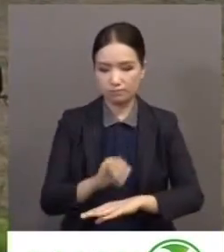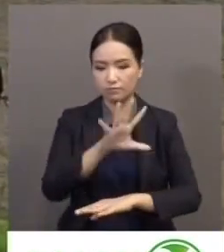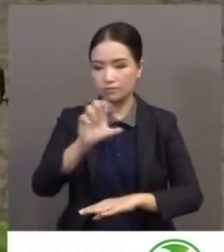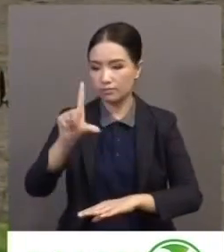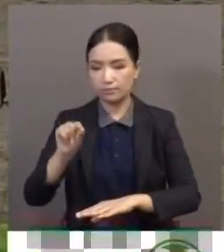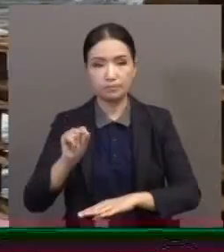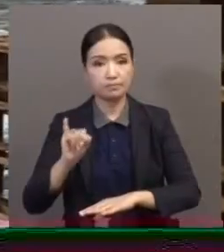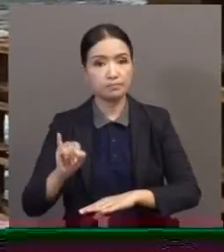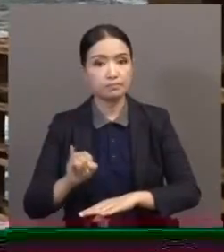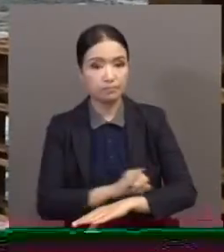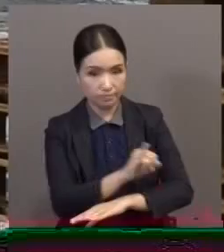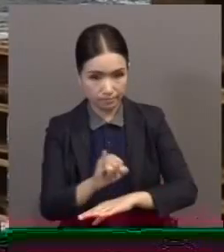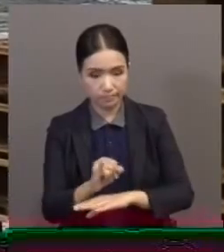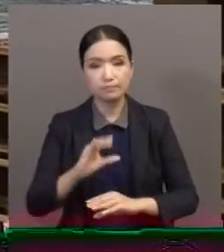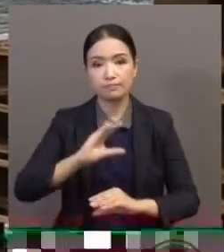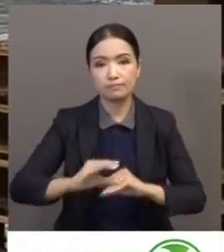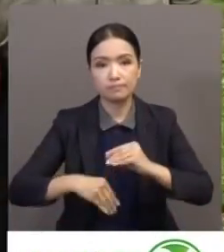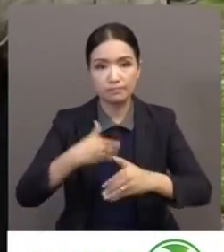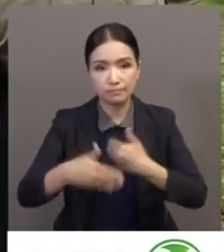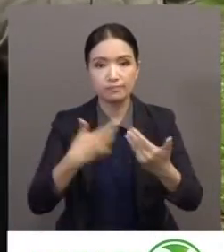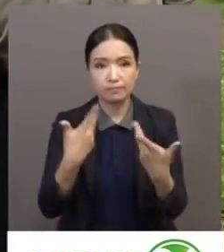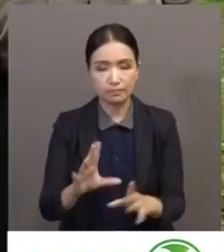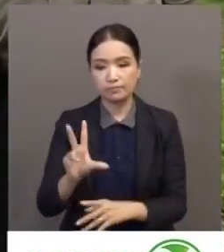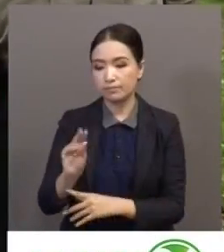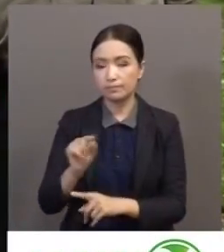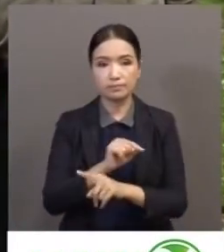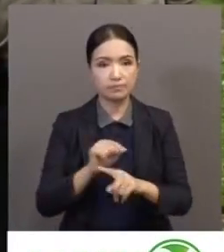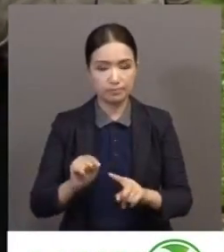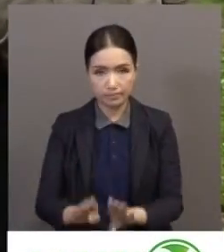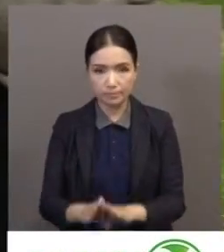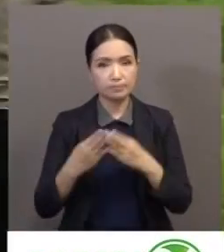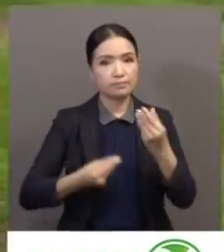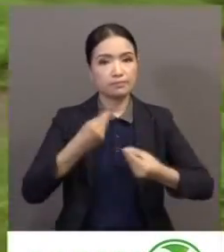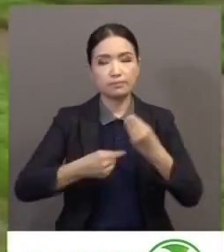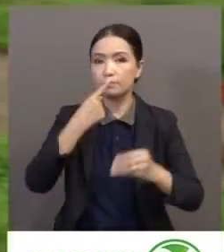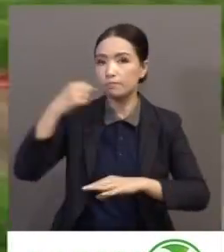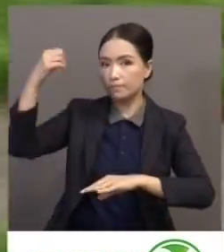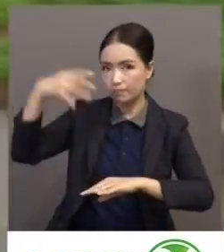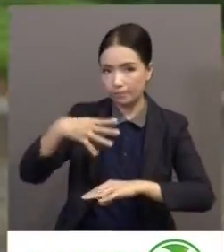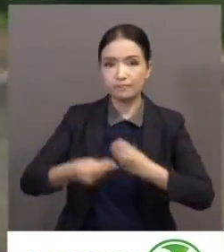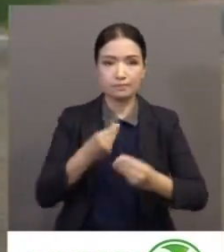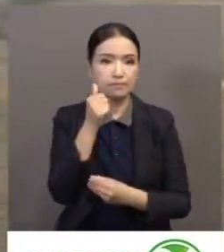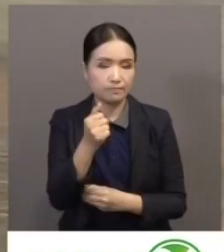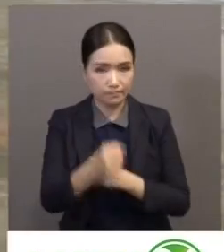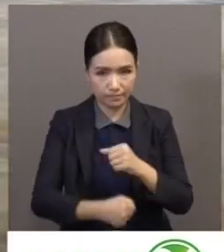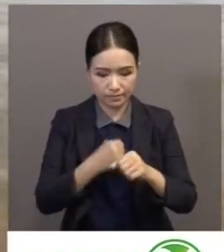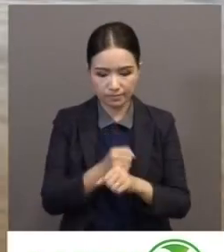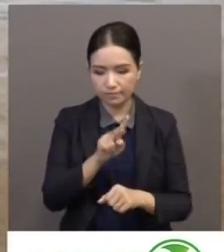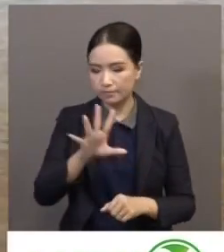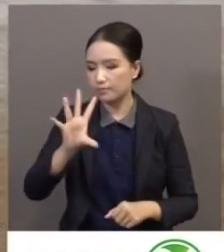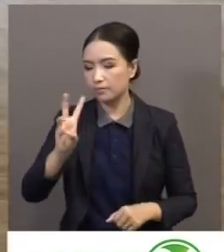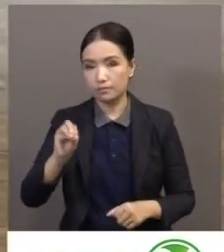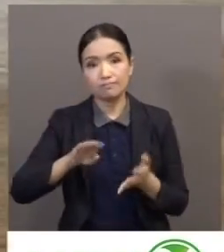ไร่ก่อสร้างคืบหน้าแล้วกว่า 30% คาดว่าจะเปิดขายไฟฟ้าได้ปลายปี2560